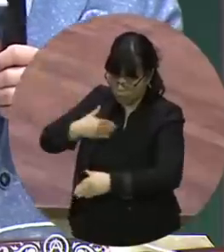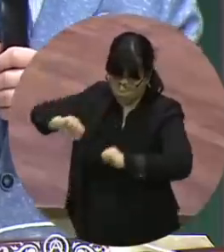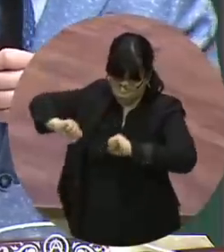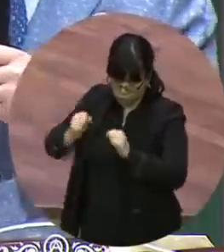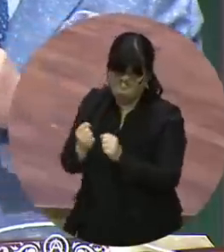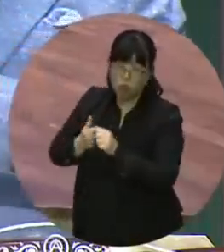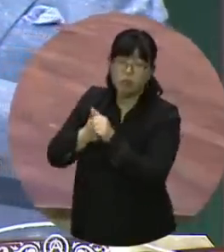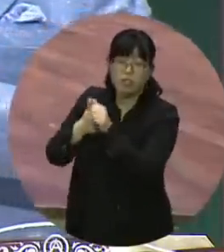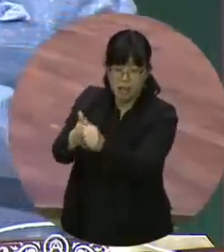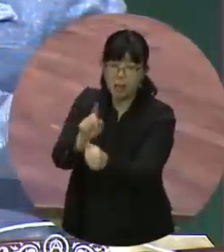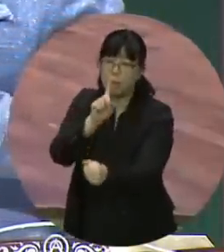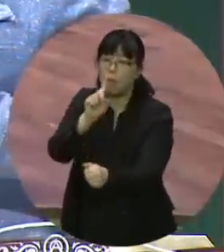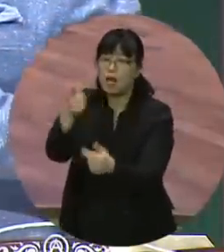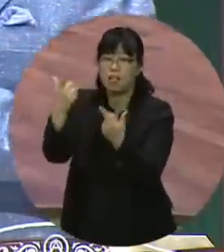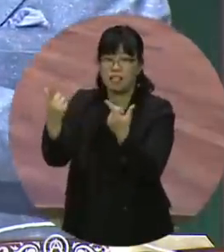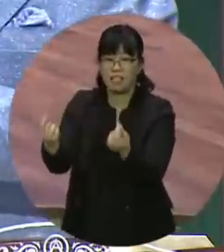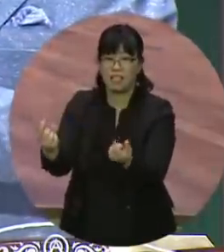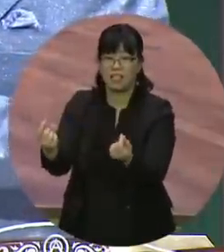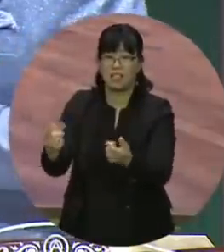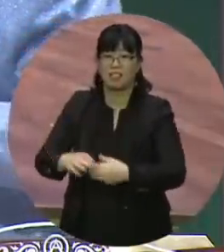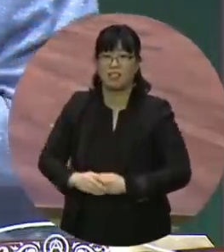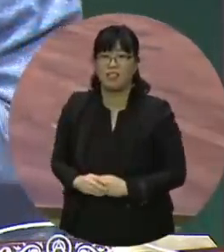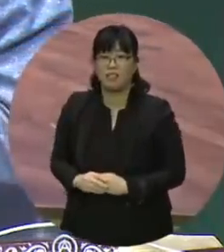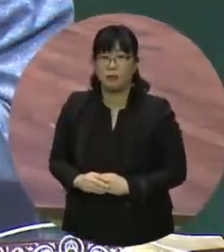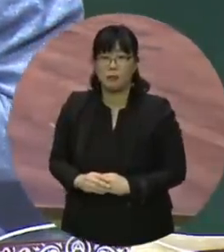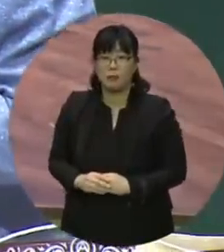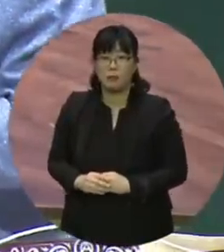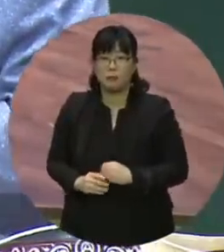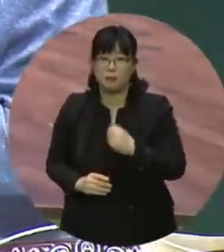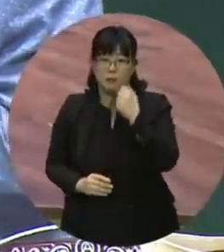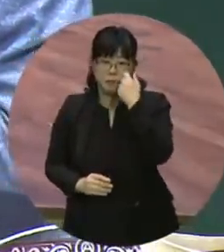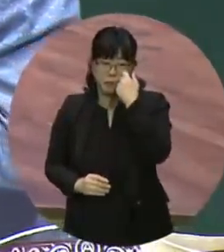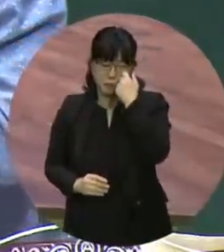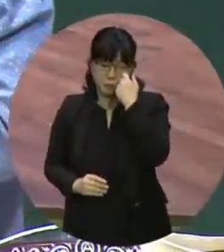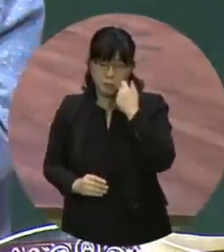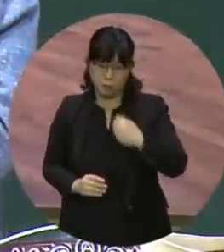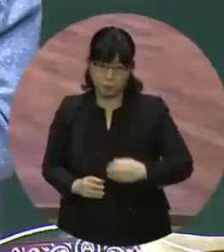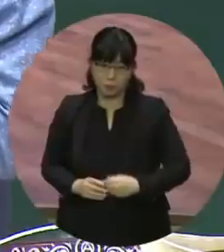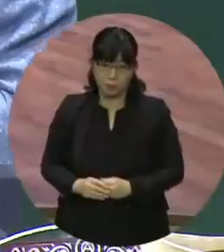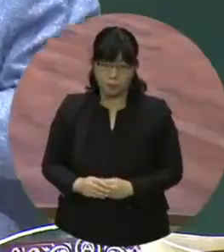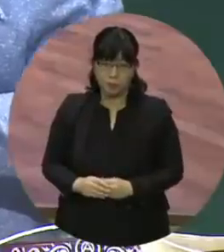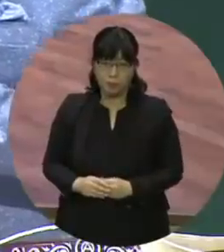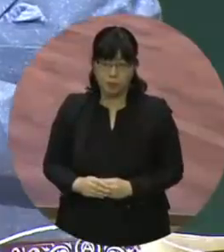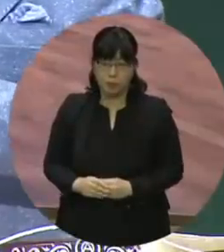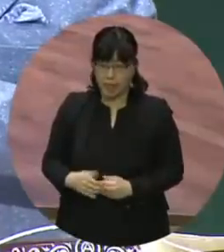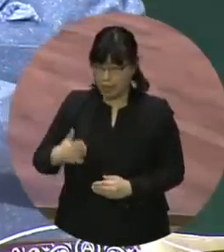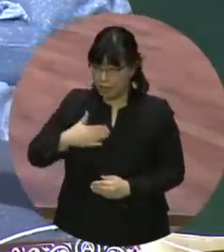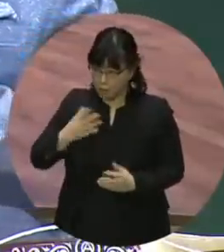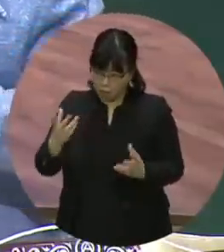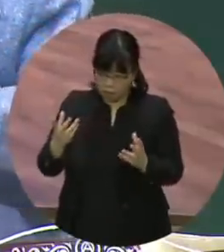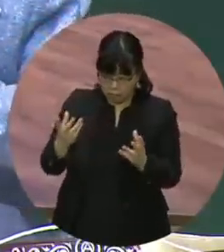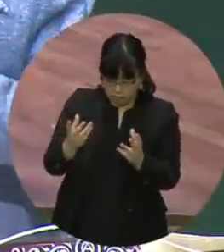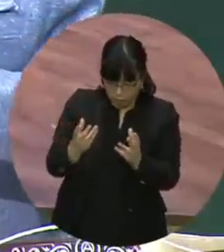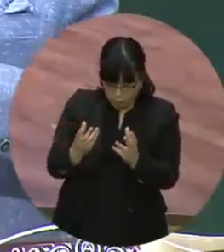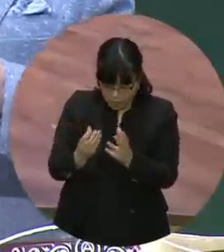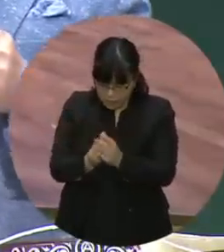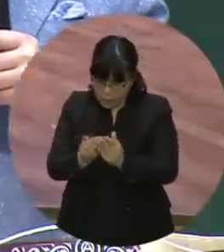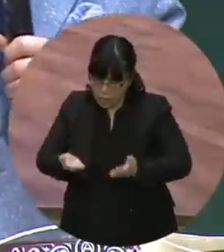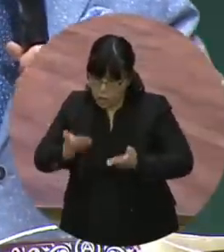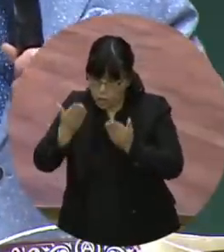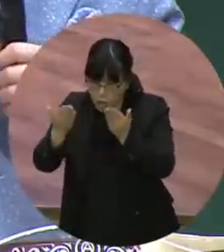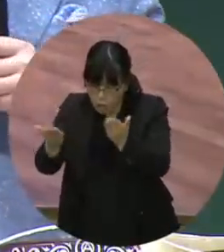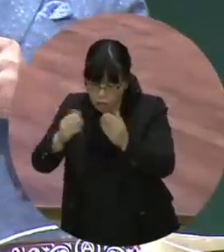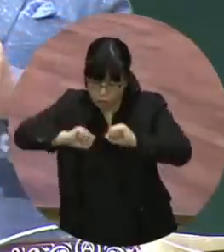쫙 옵니다. 구역을 통해서, 기관 통해서, 교회를 통해서 하나님 나라를 할 수 있도록